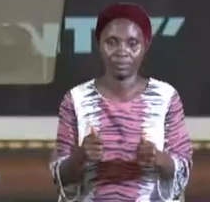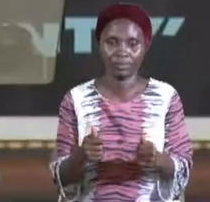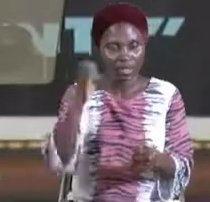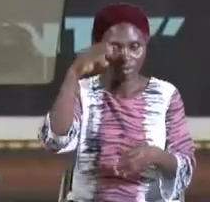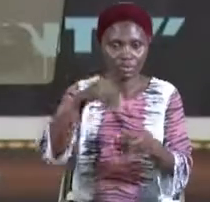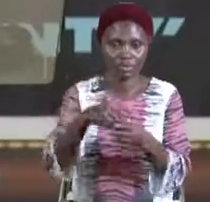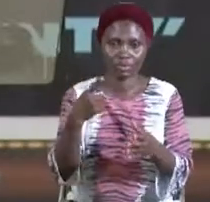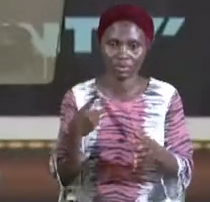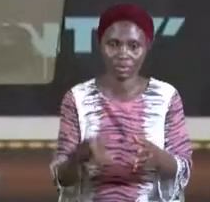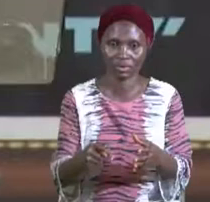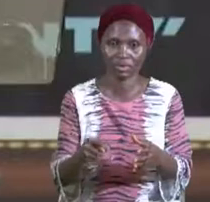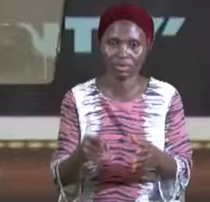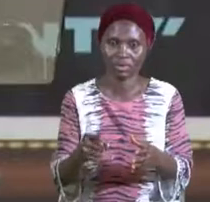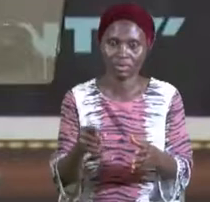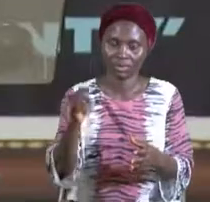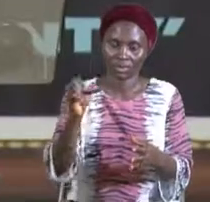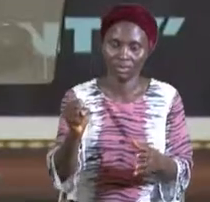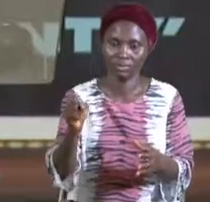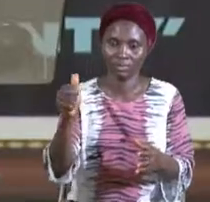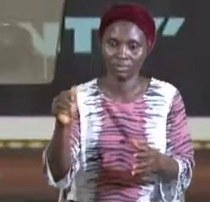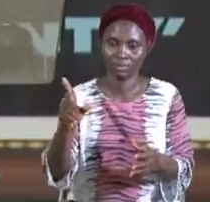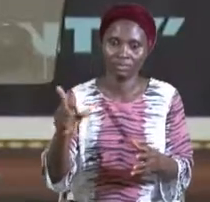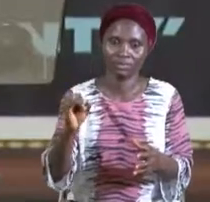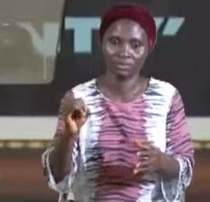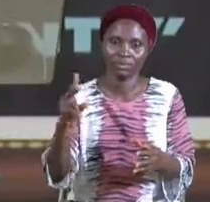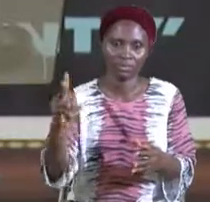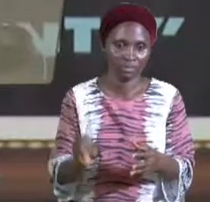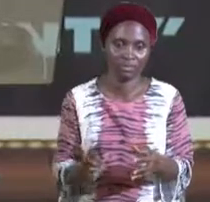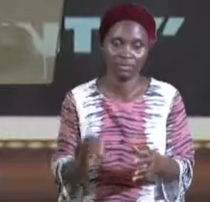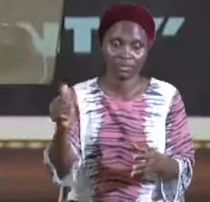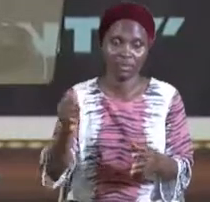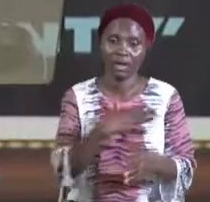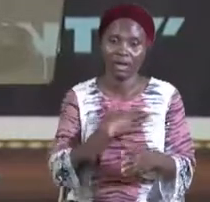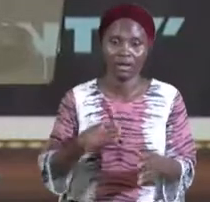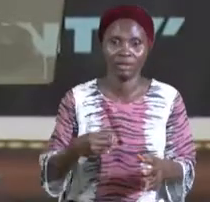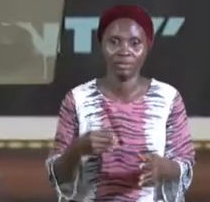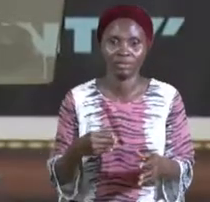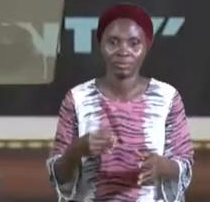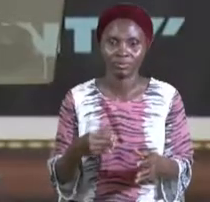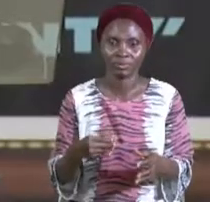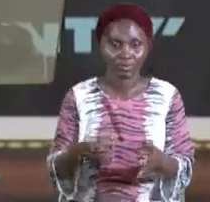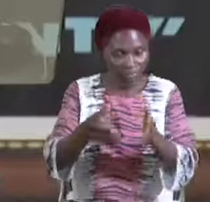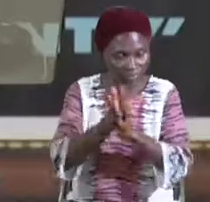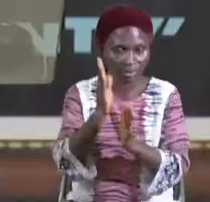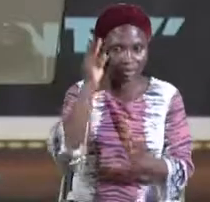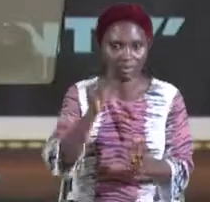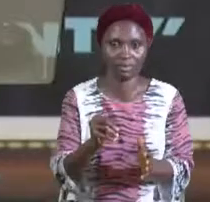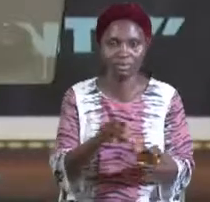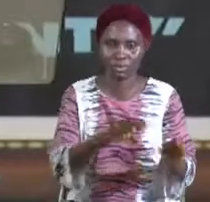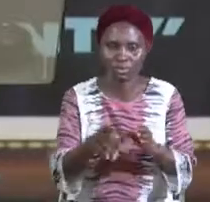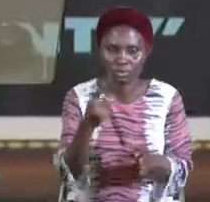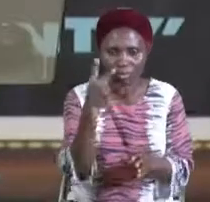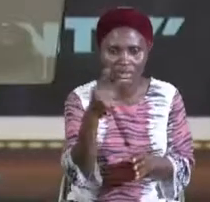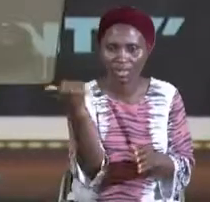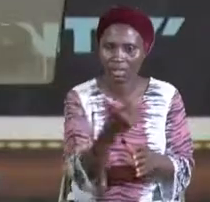s'il voyait quelque chose. Il l'a fait pour la première fois. Il l'a touché pour la première fois et lui demanda s'il voyait